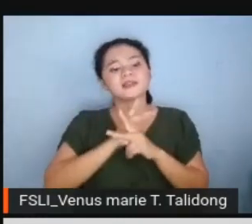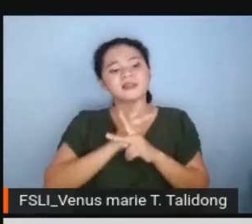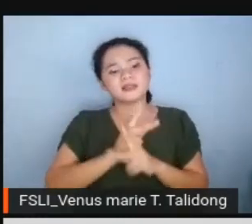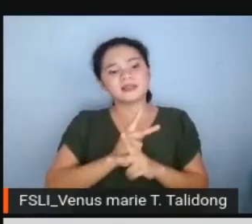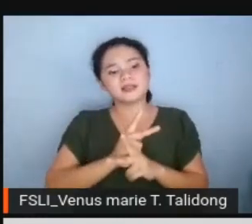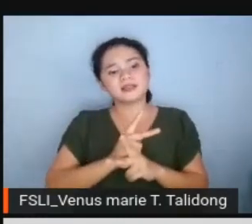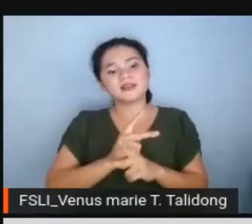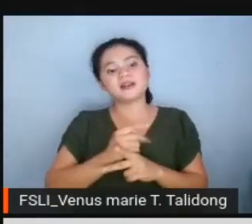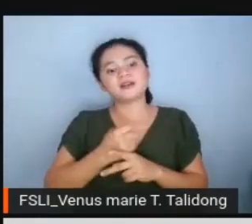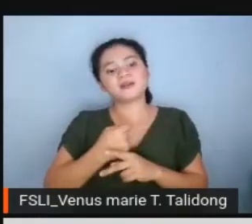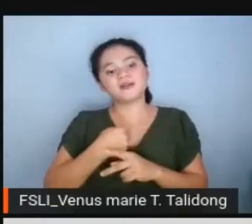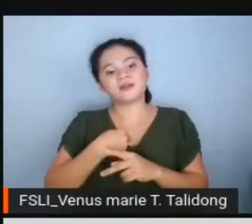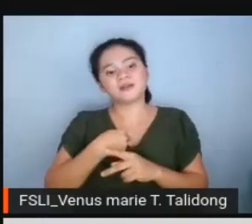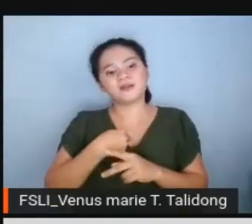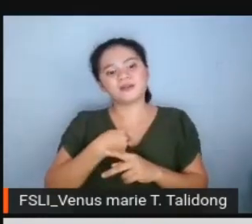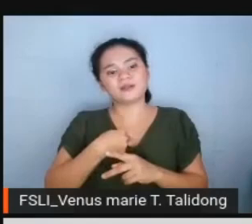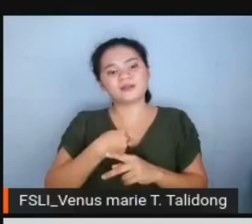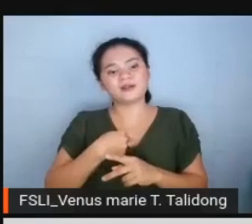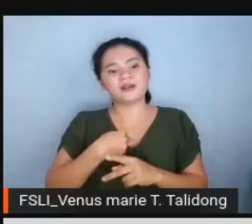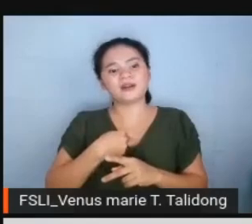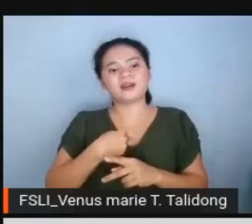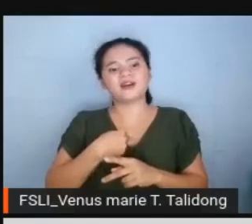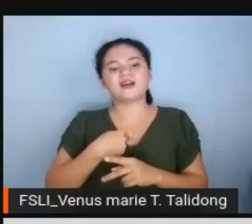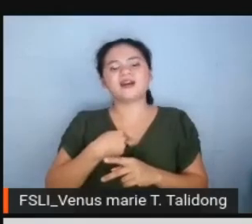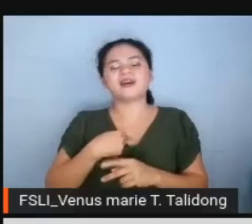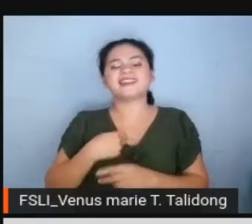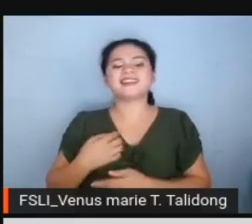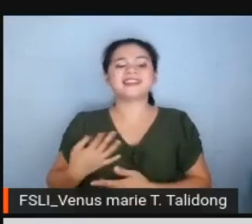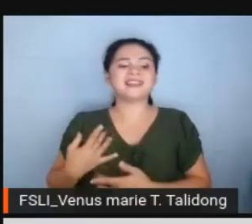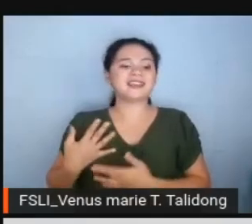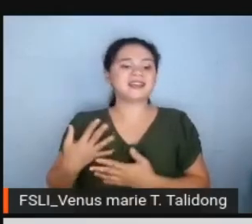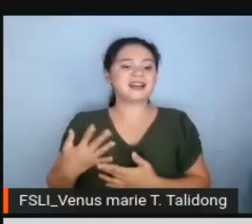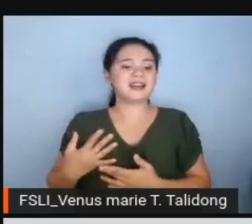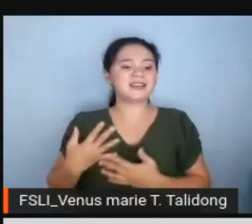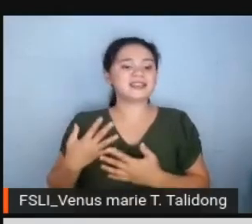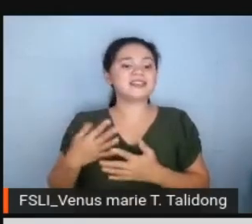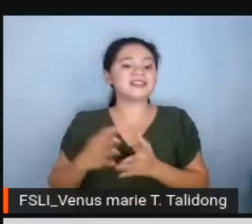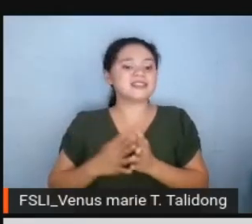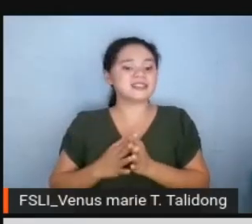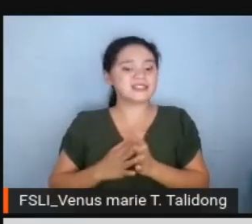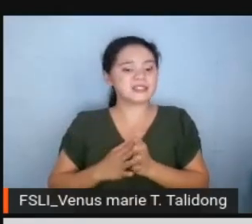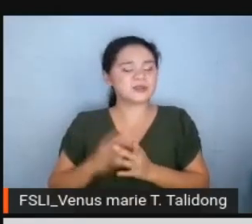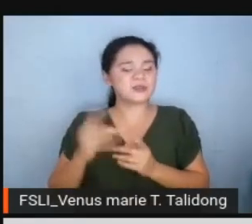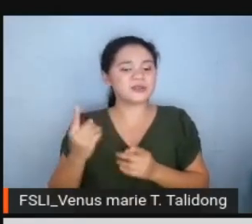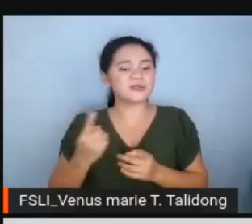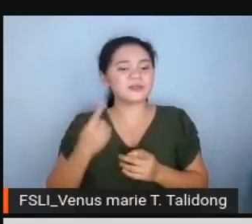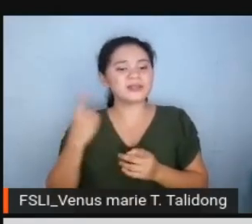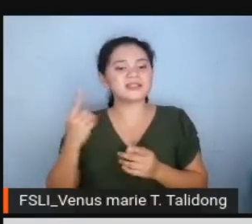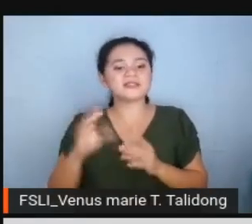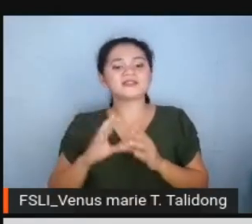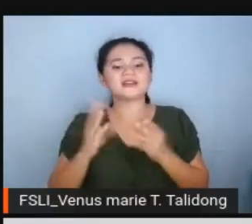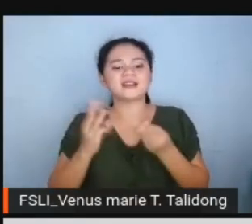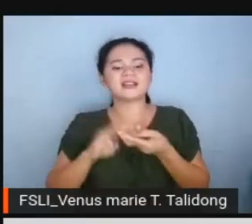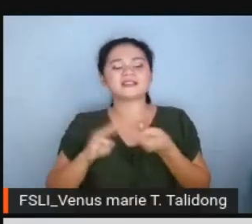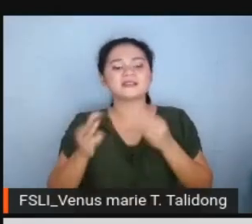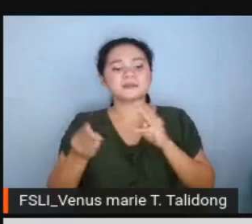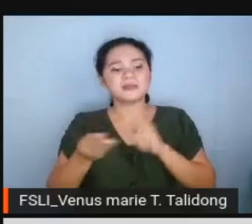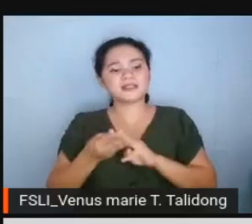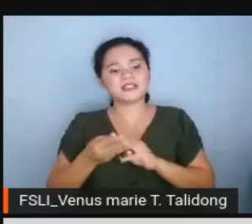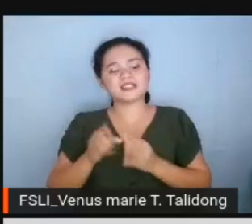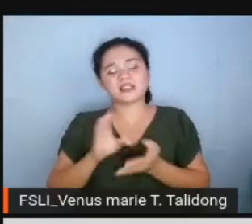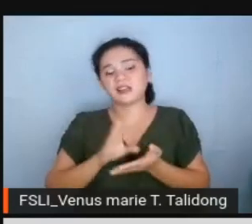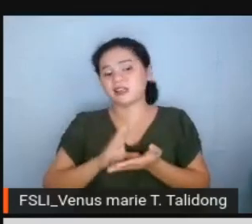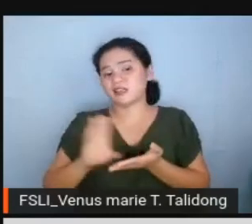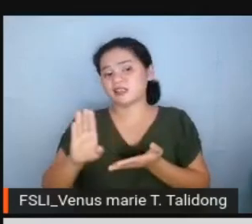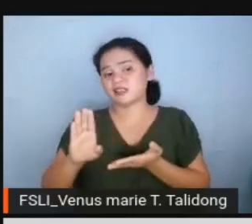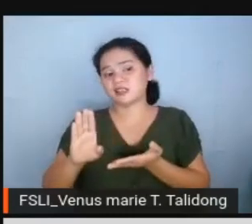very encouraging, ganun yung ating mga kasama doon, pati staff, classmates, and all. Pero pagdating ko nung college,